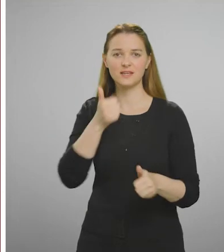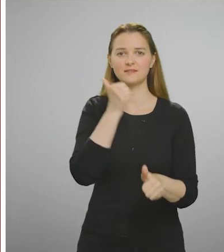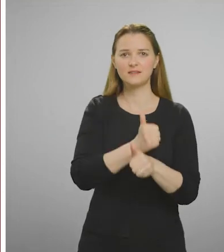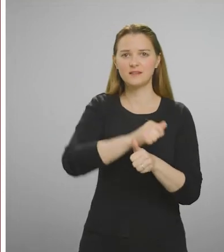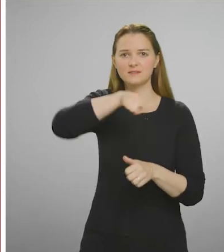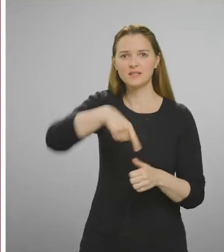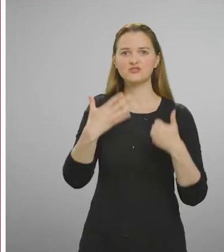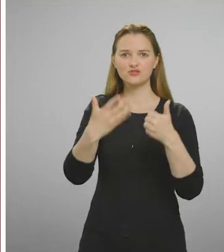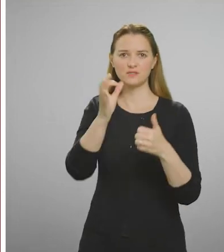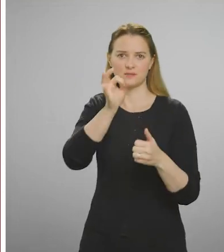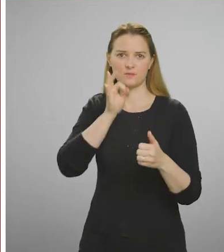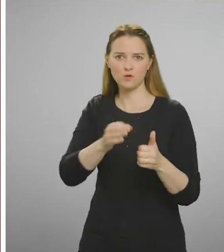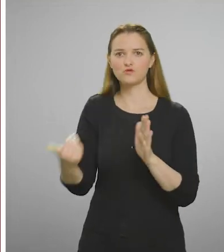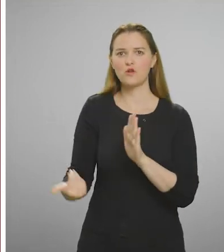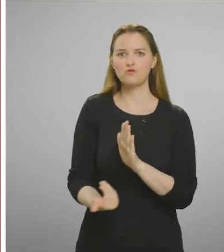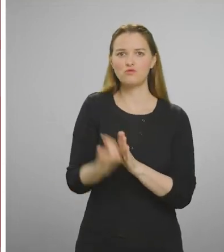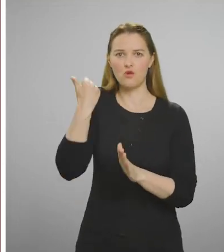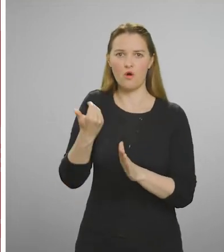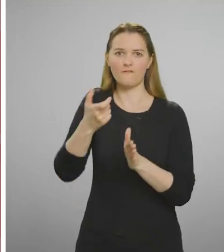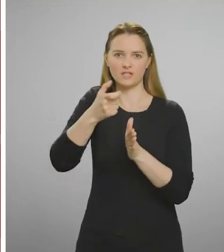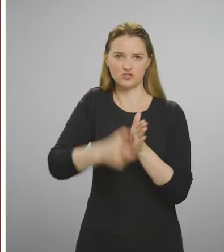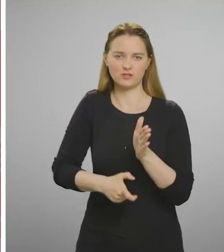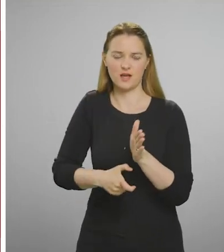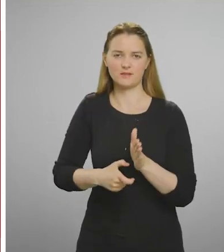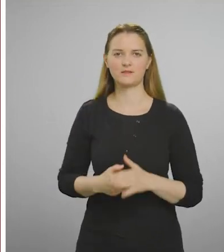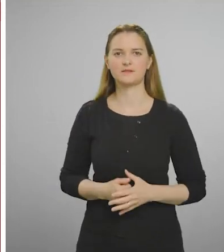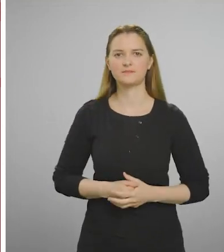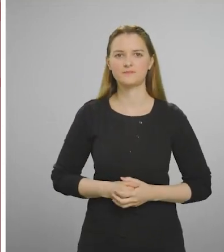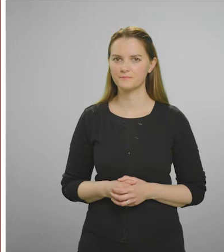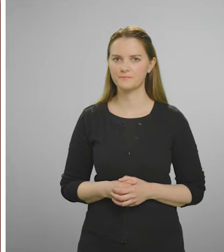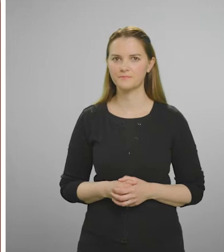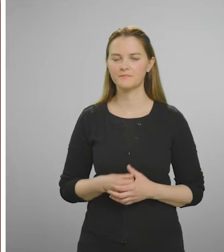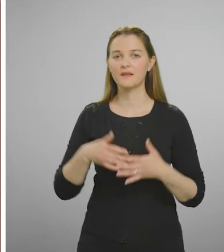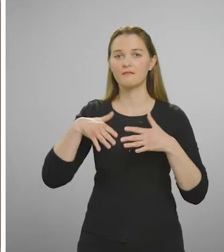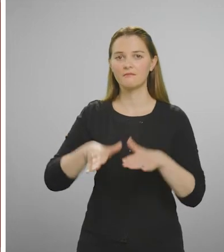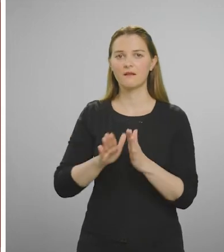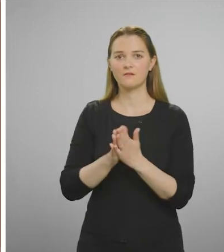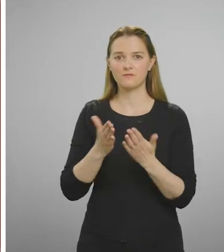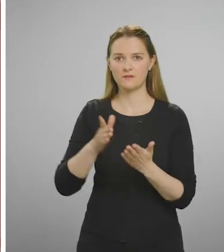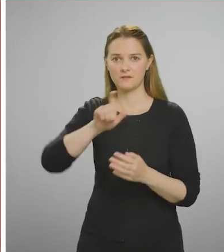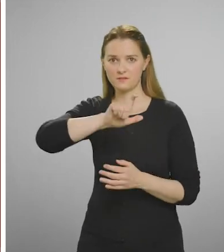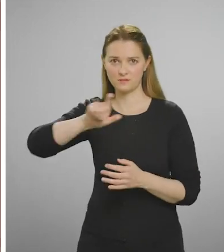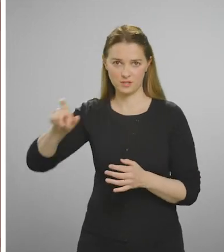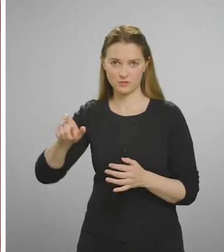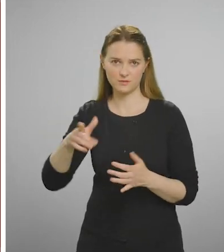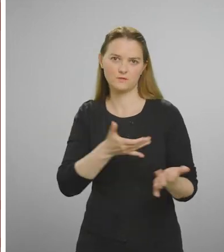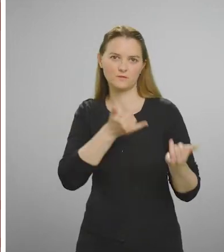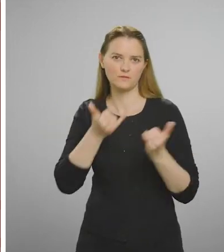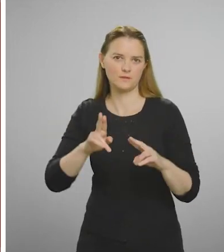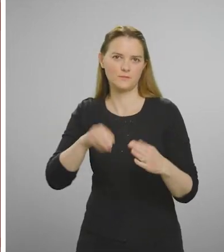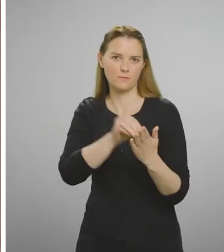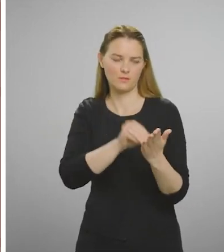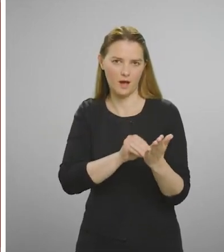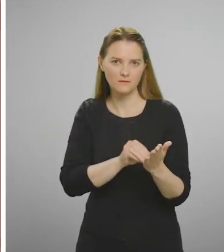od čega 11,6% čine novo upisani korisnici. U narodnim knjižnicama, prema dosad